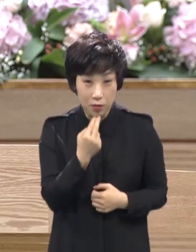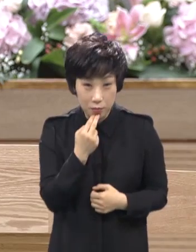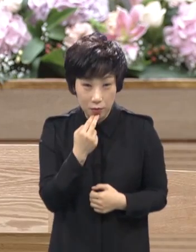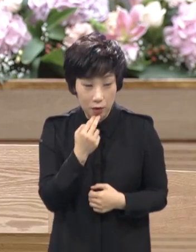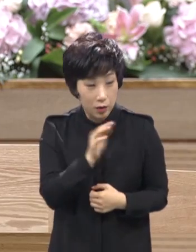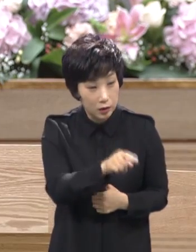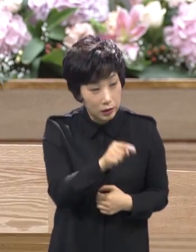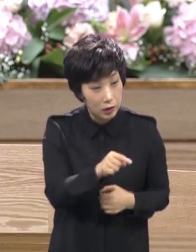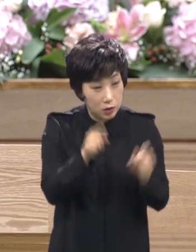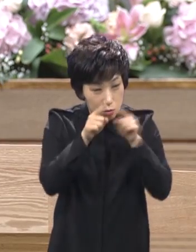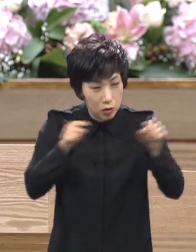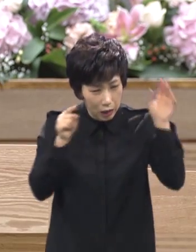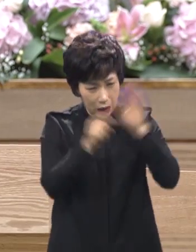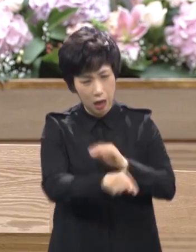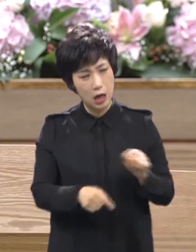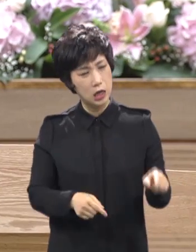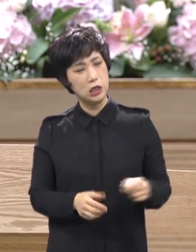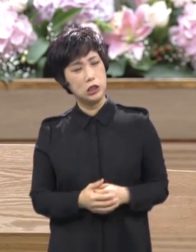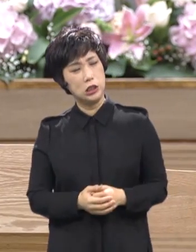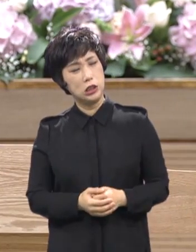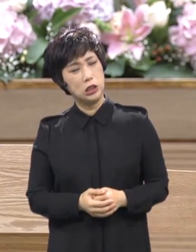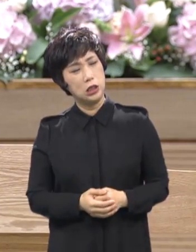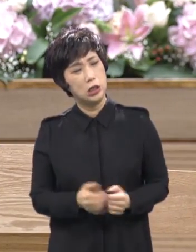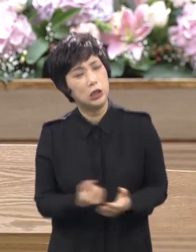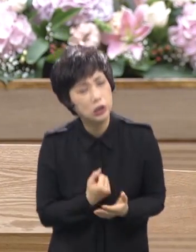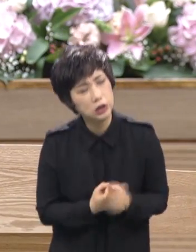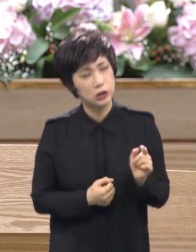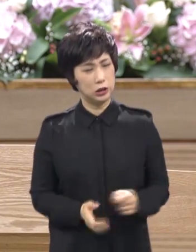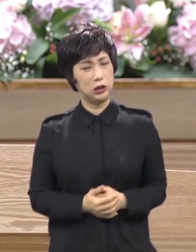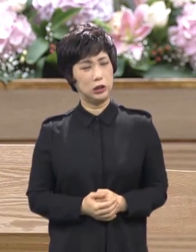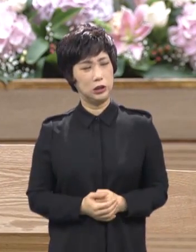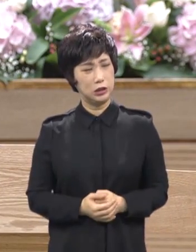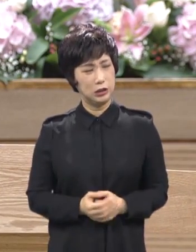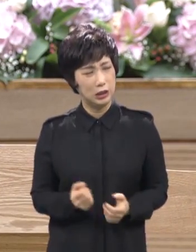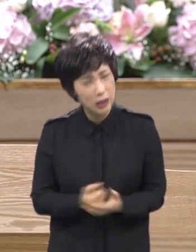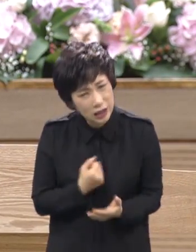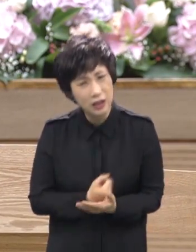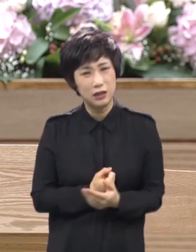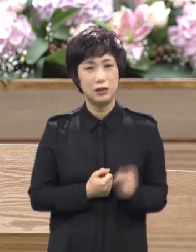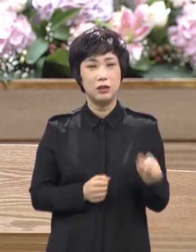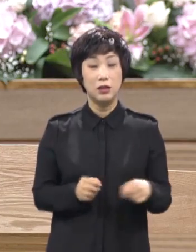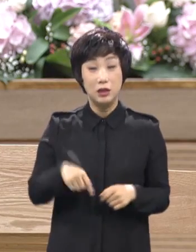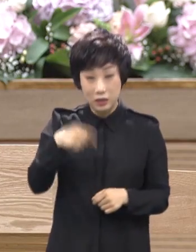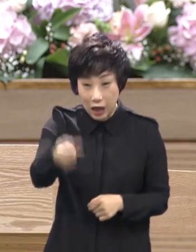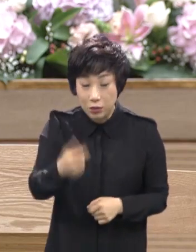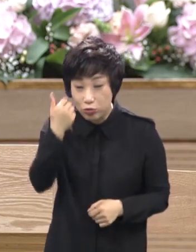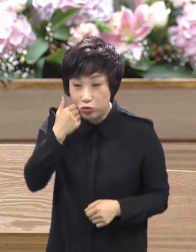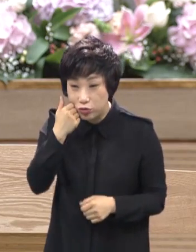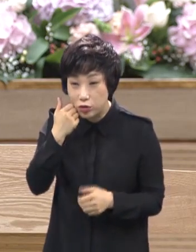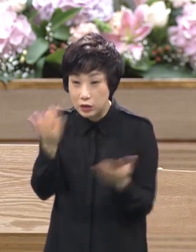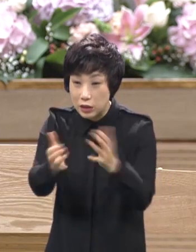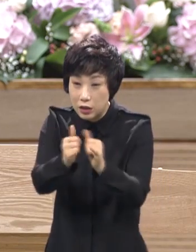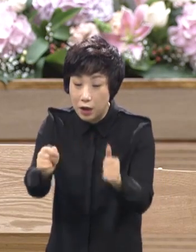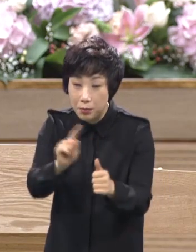너 지옥과 같다. 너 지옥과 같어. 또 다음 순간에